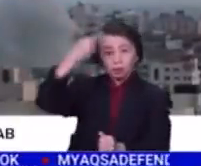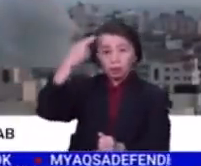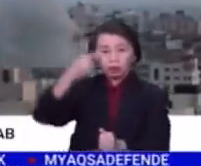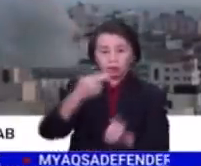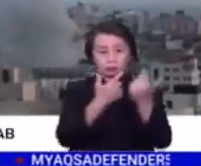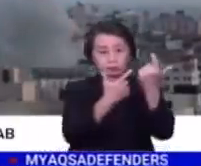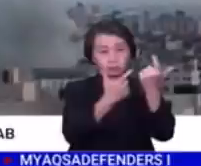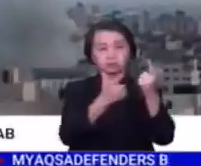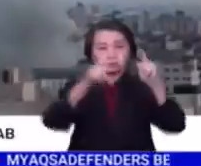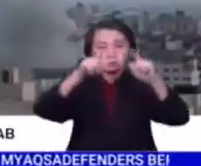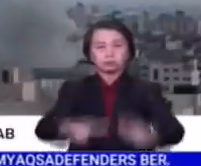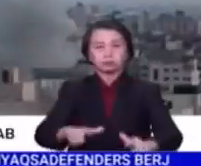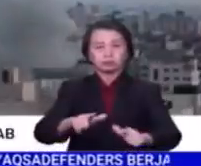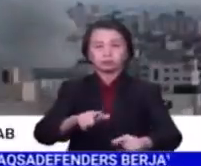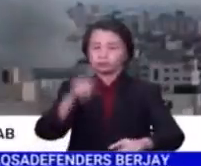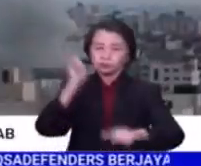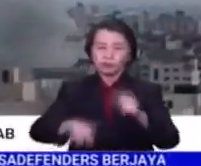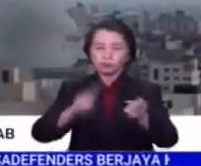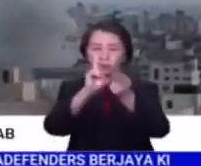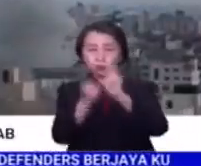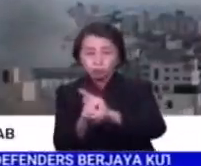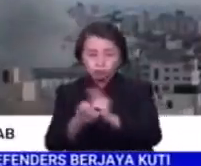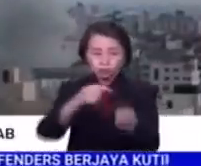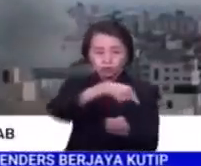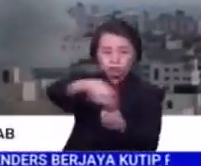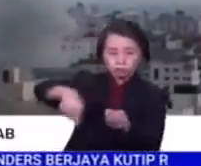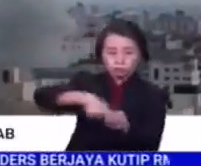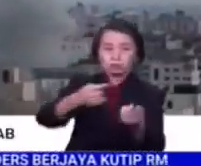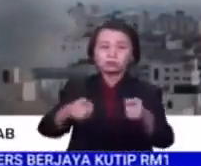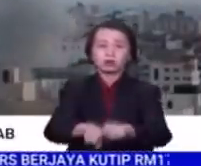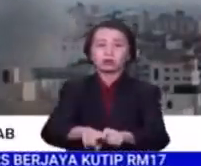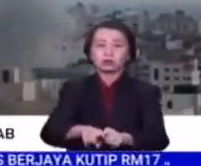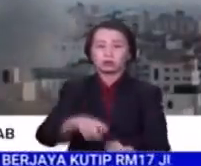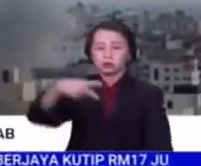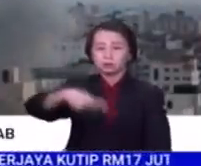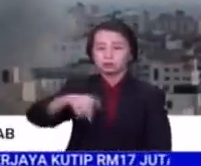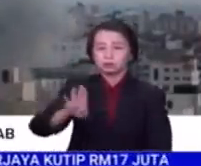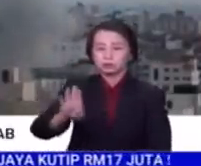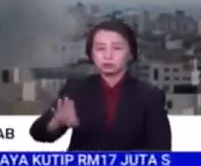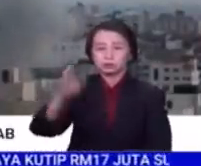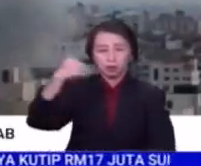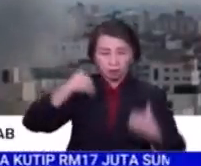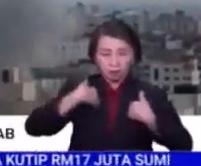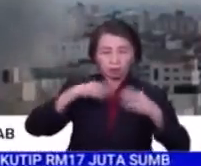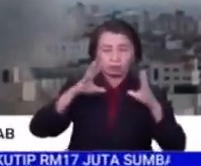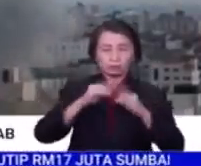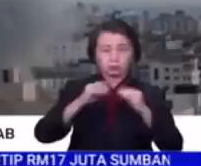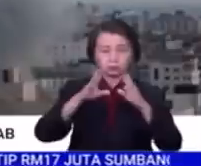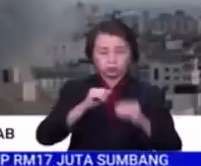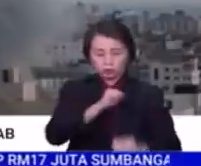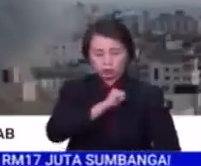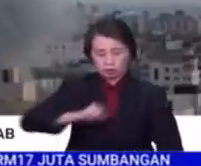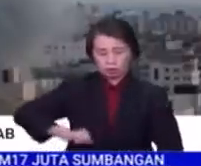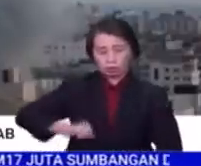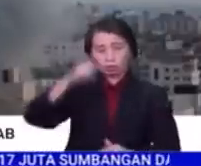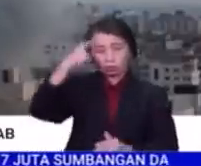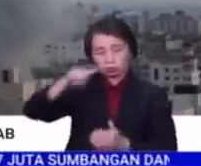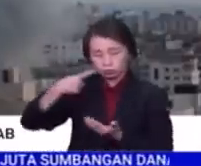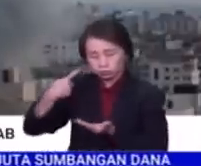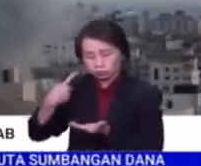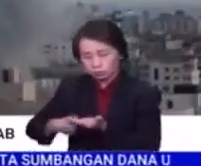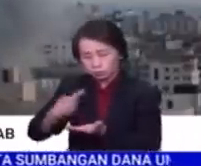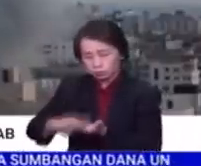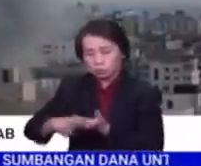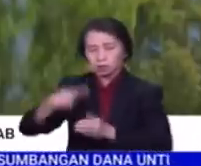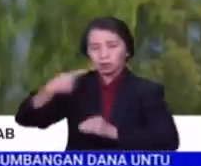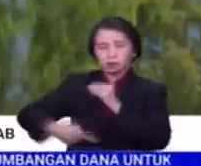gencatan senjata tidak akan mengubah situasi yang berlaku tibidi jadwal mengadakan bersyarat Agung bagi membincang dan